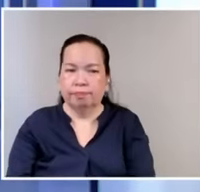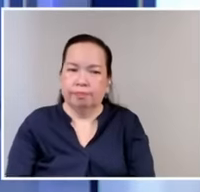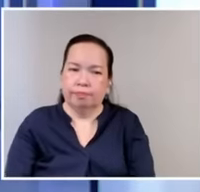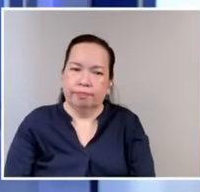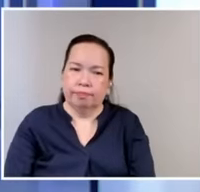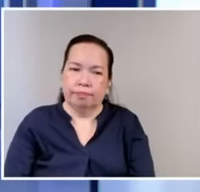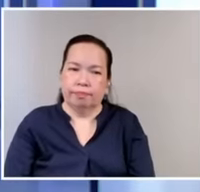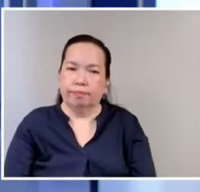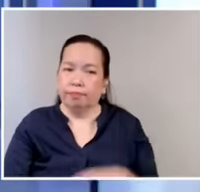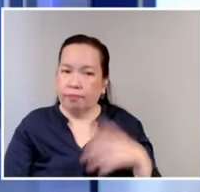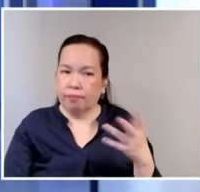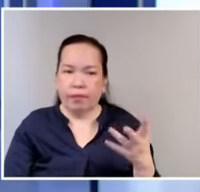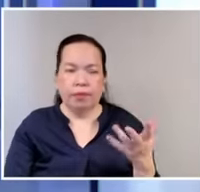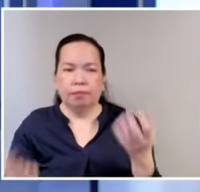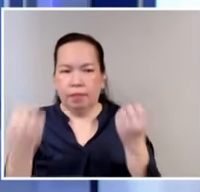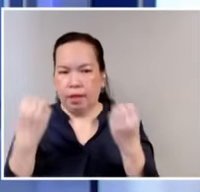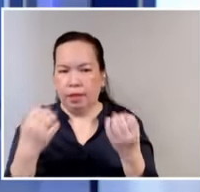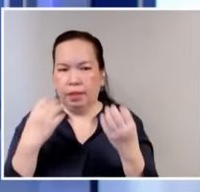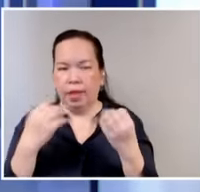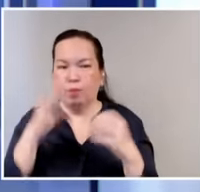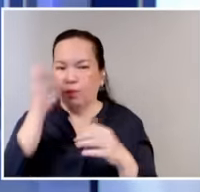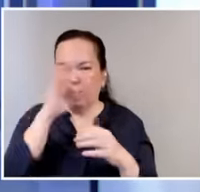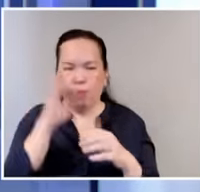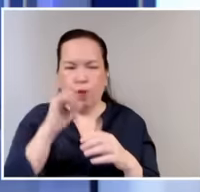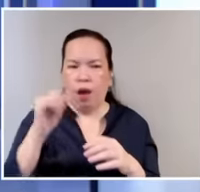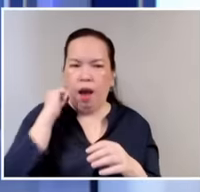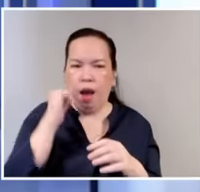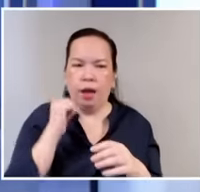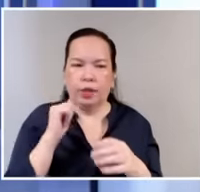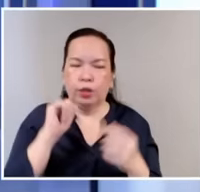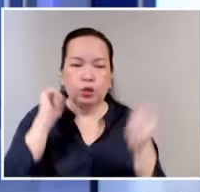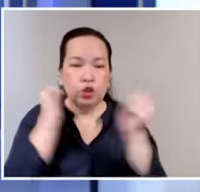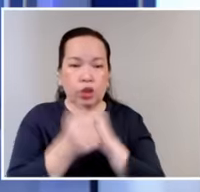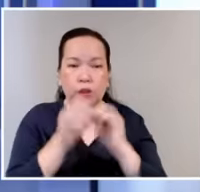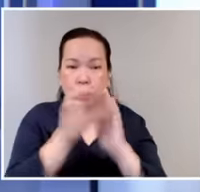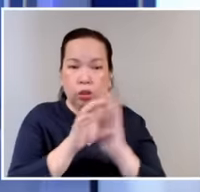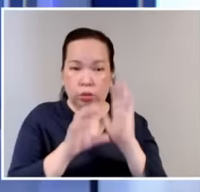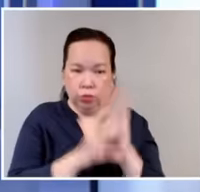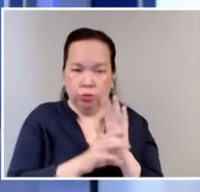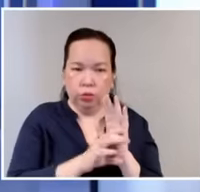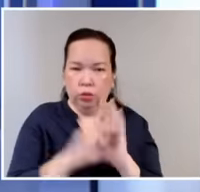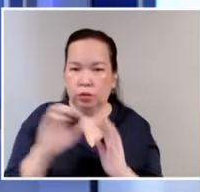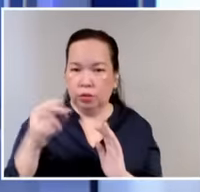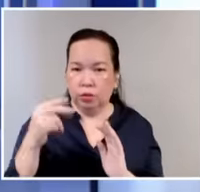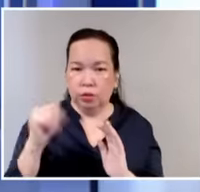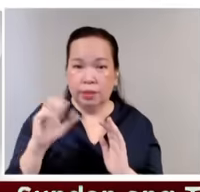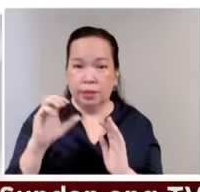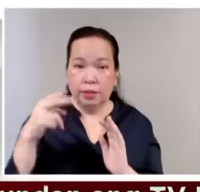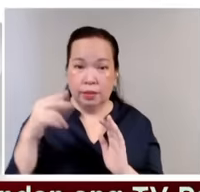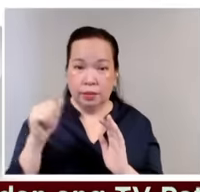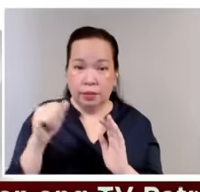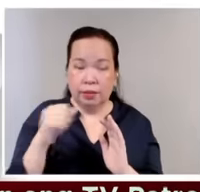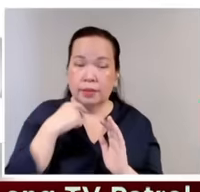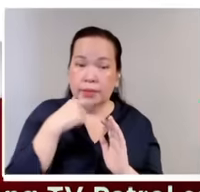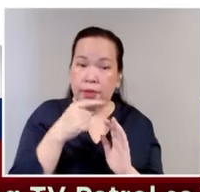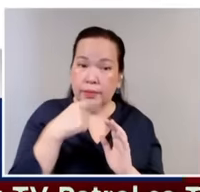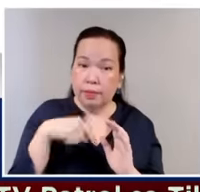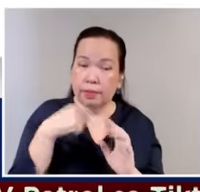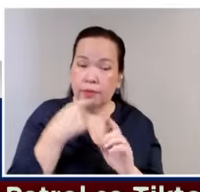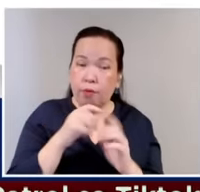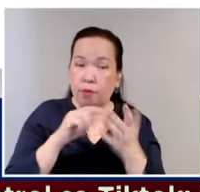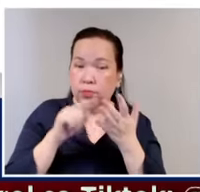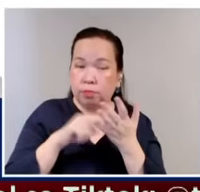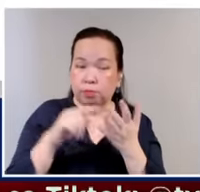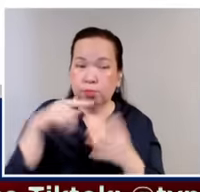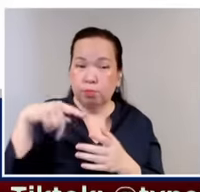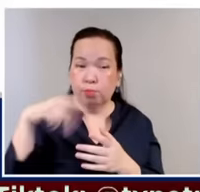Tutulpo ang mayorya ng mga Pilipino sa isinusulong na charter change ayon sa pinakahuling survey ng Pulse Asia nitong Marso.